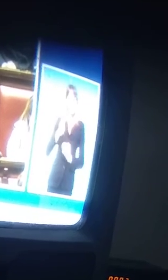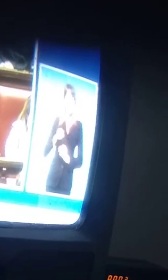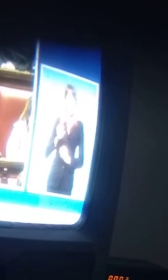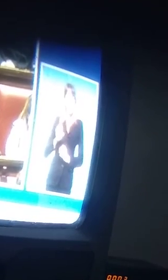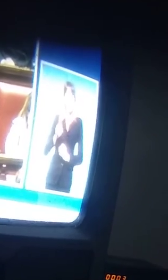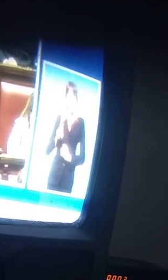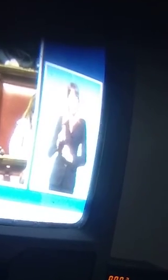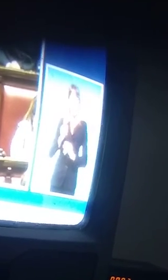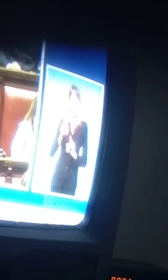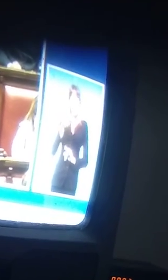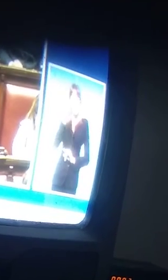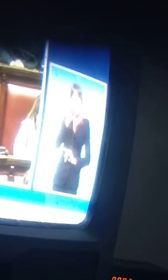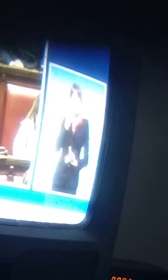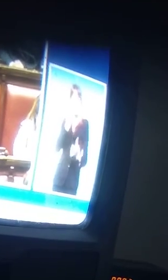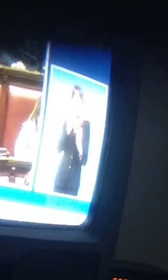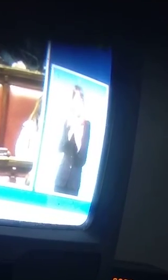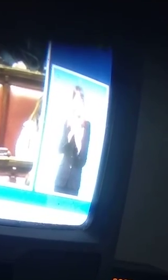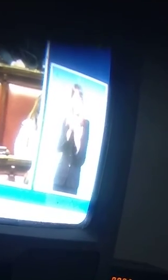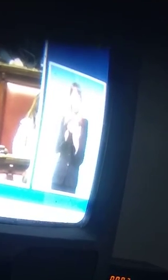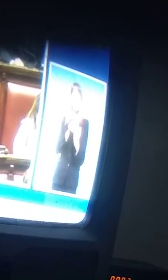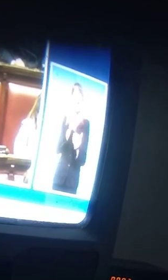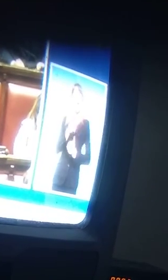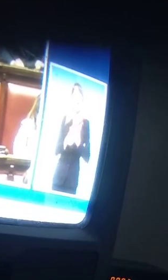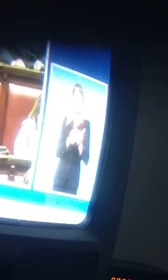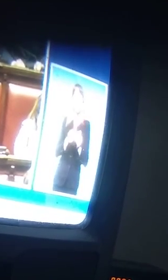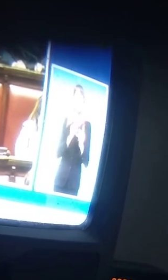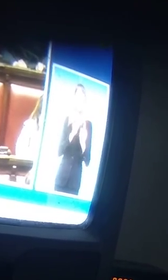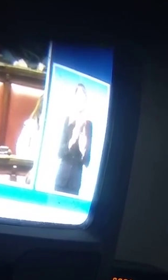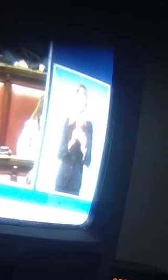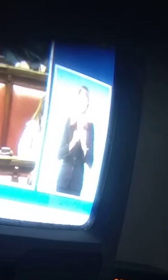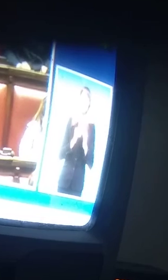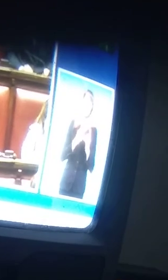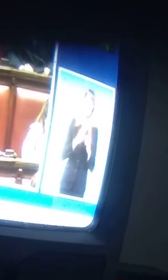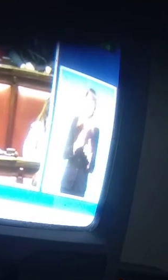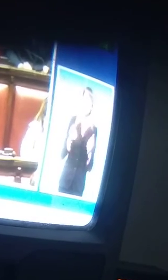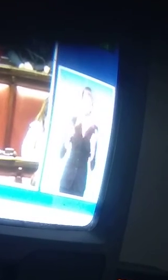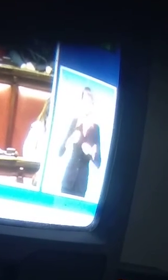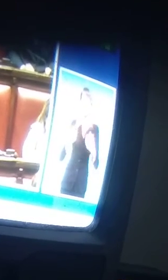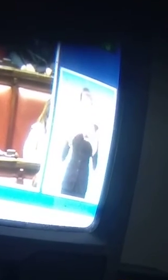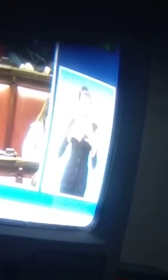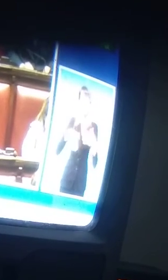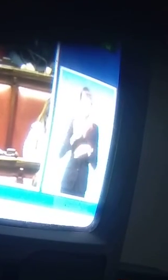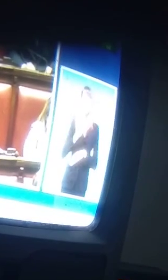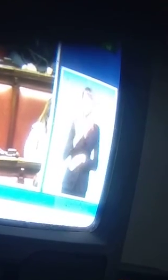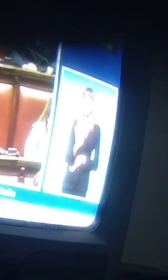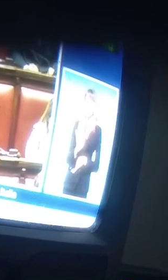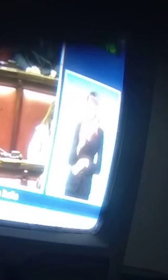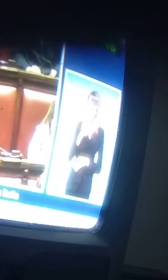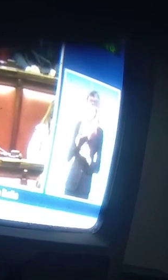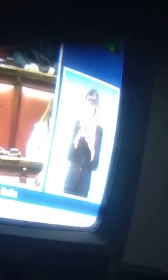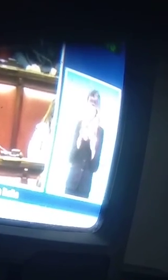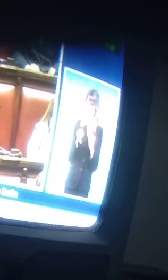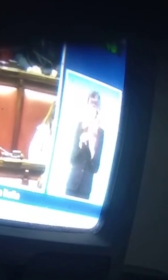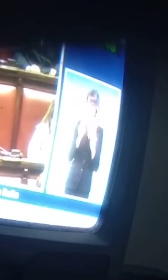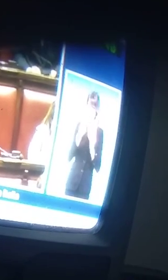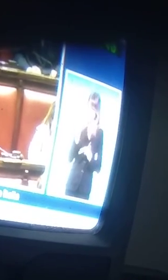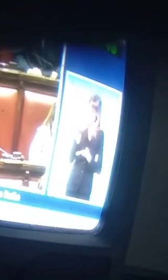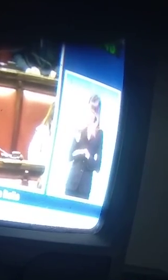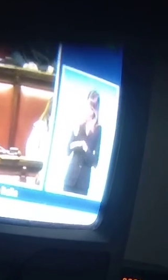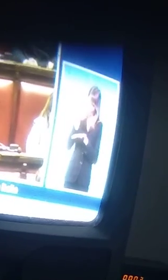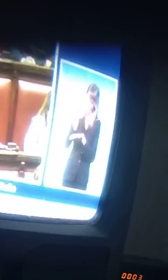farà sì che l'Italia sia peggio che la Turchia, che l'Europa sia una dittatura dell'Europa